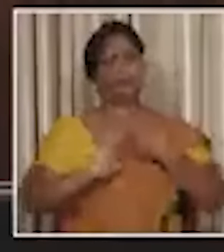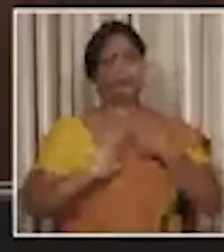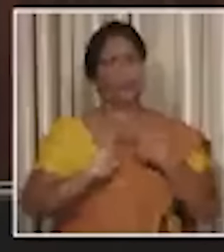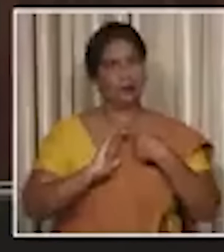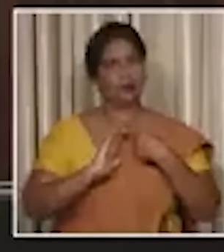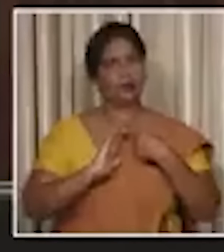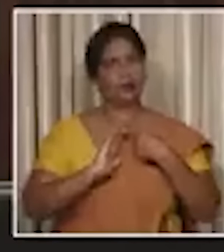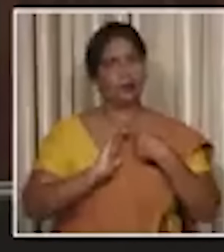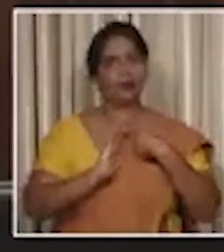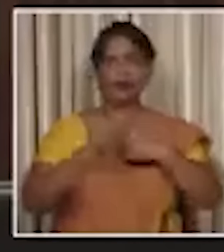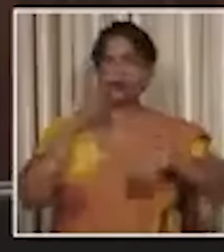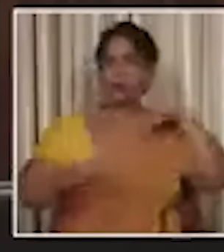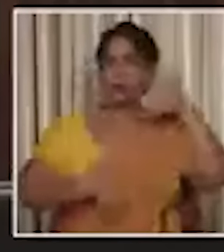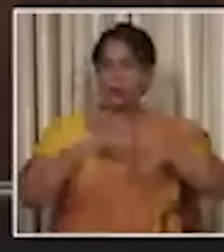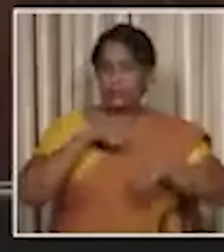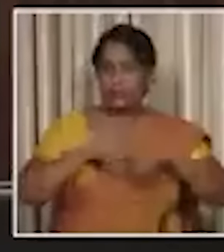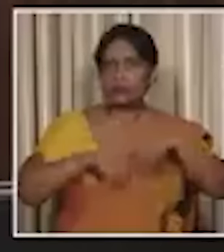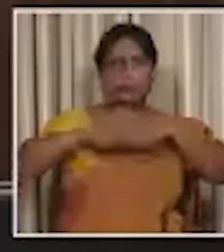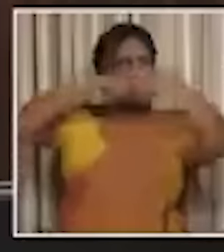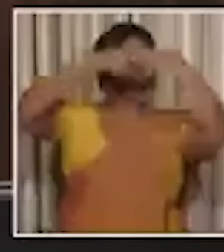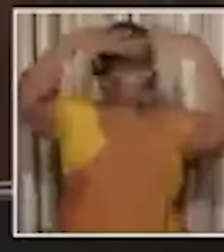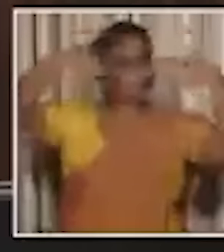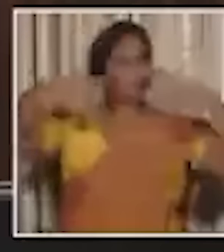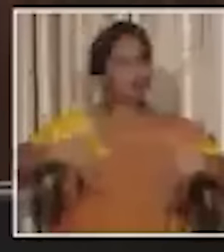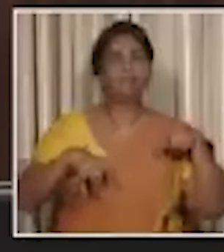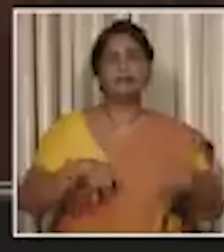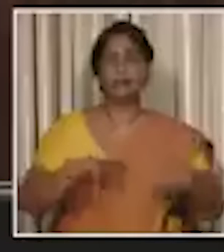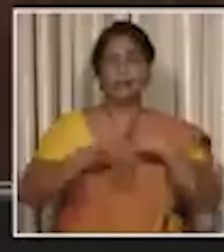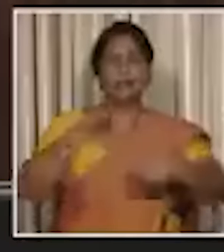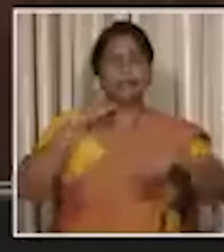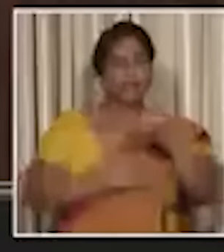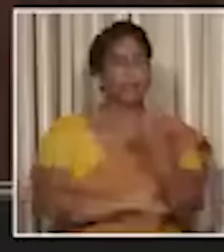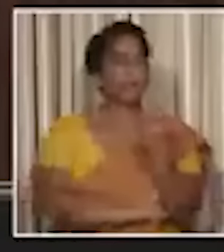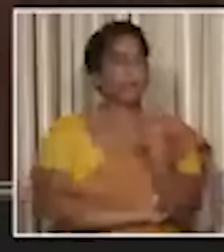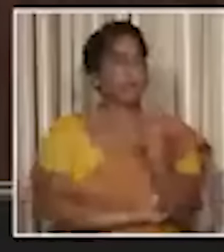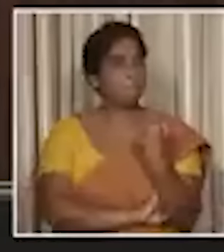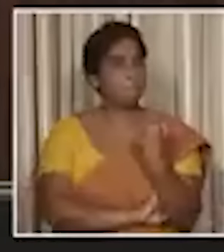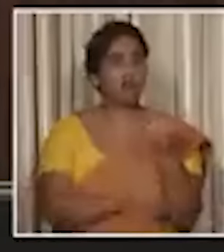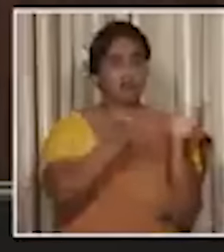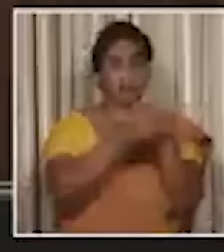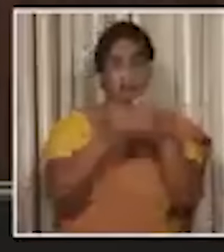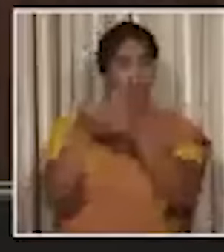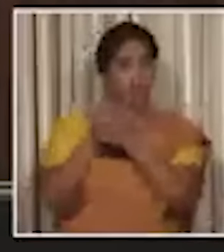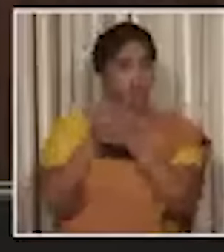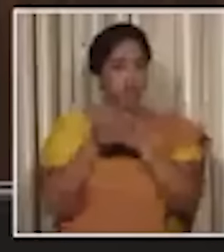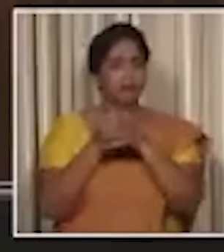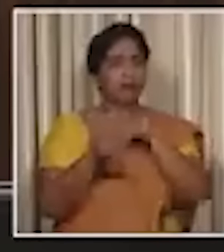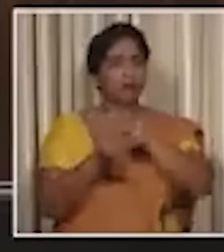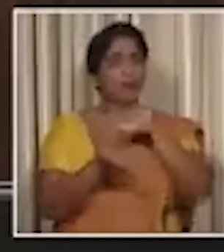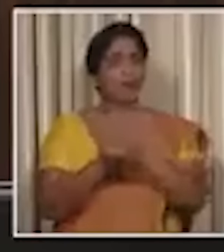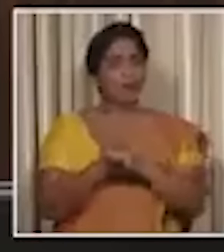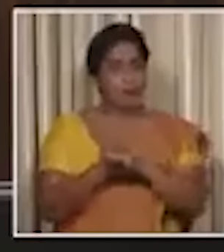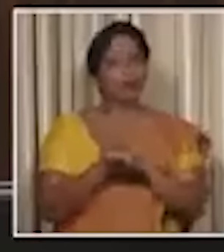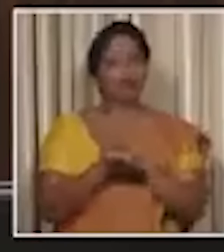சிறந்த நடைமுறைகளை வழக்காரர்களை மிகவும் இலகுவாக அவர்களுக்கு கற்றுக் கொடுக்க முடியும். எமது தற்போது